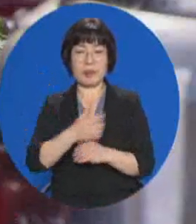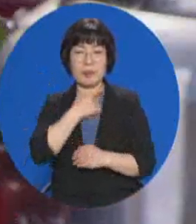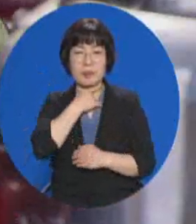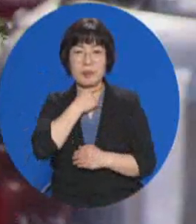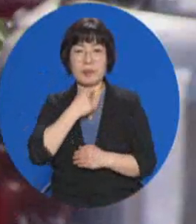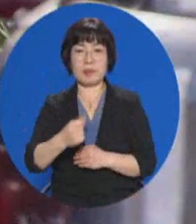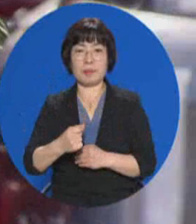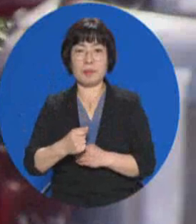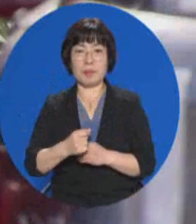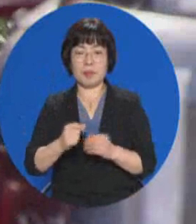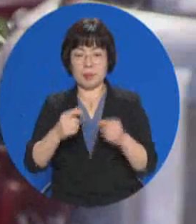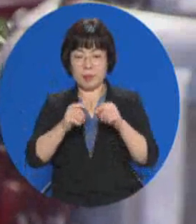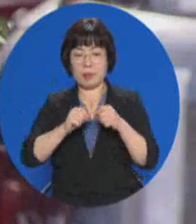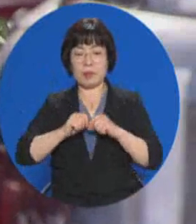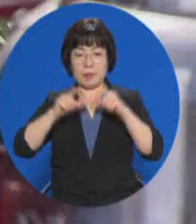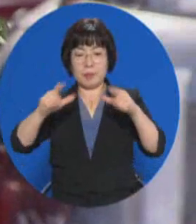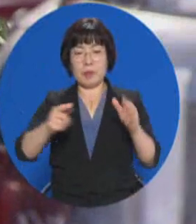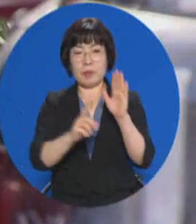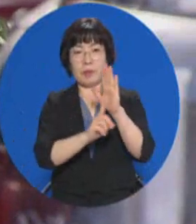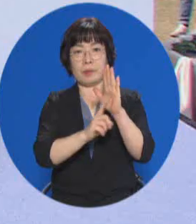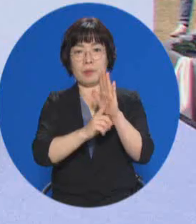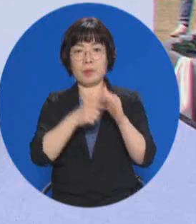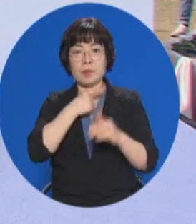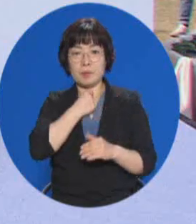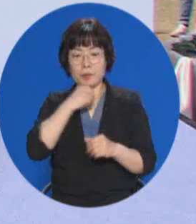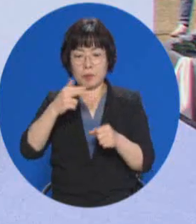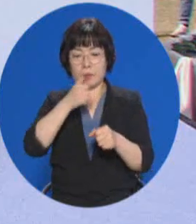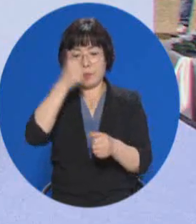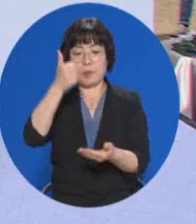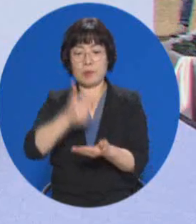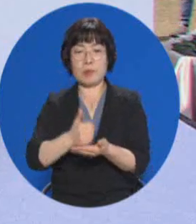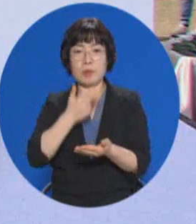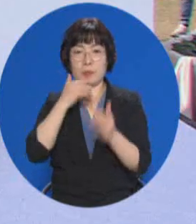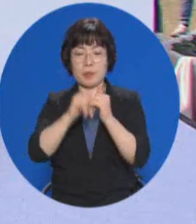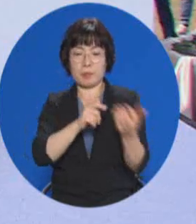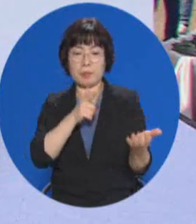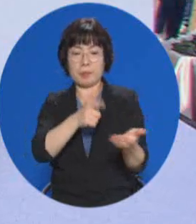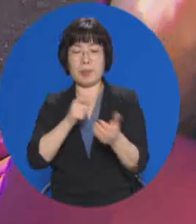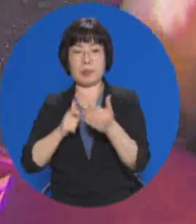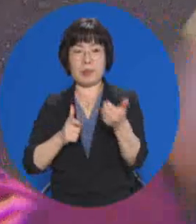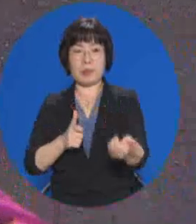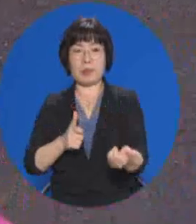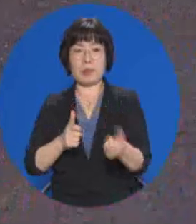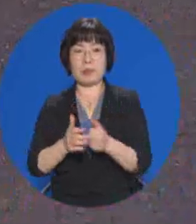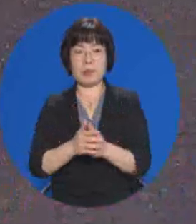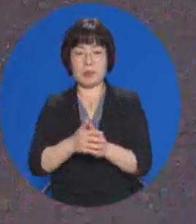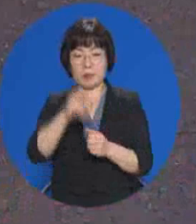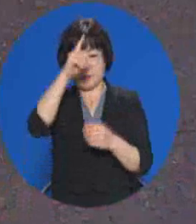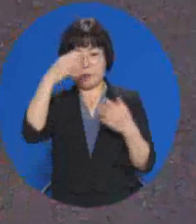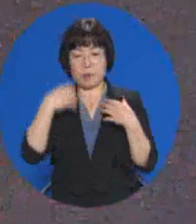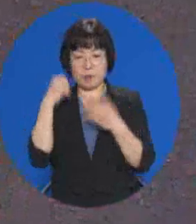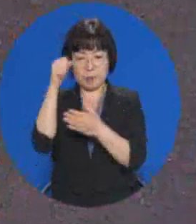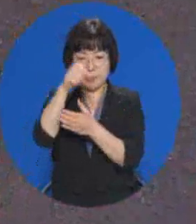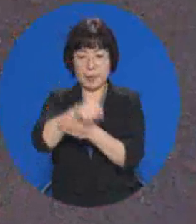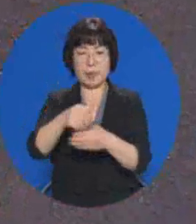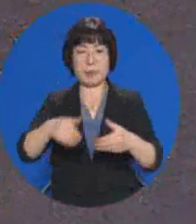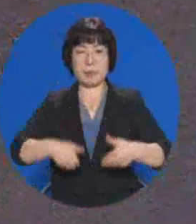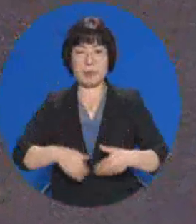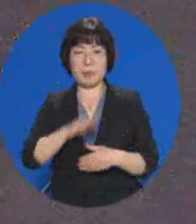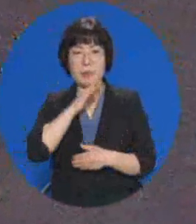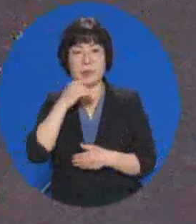시켜주고 널리 알려갖고 이렇게 무한 사람을 학살을 시켰다. 정부에서 고개를 숙여야 돼. 안